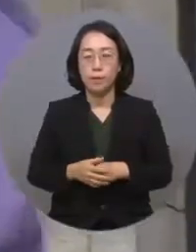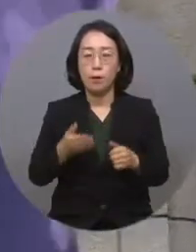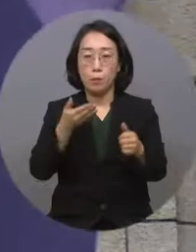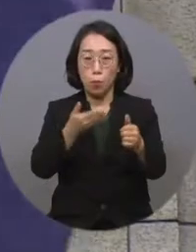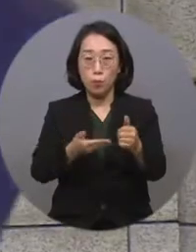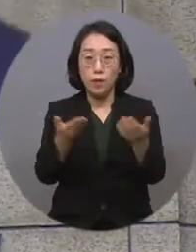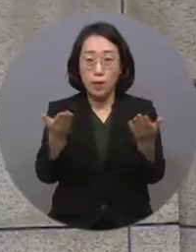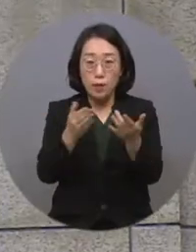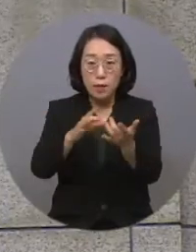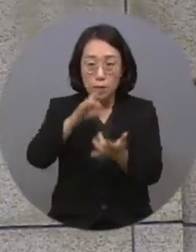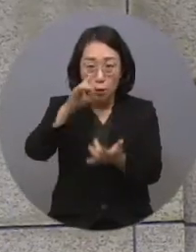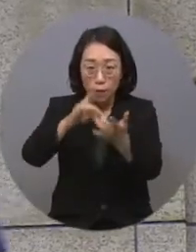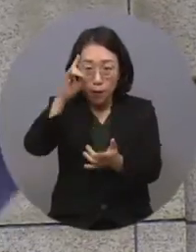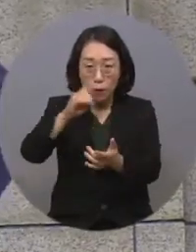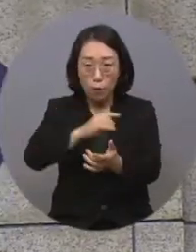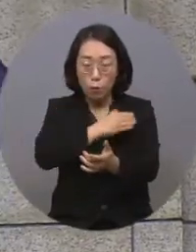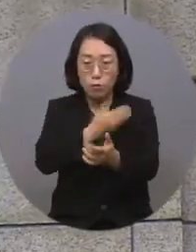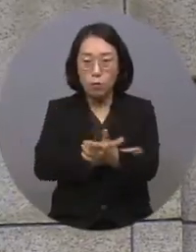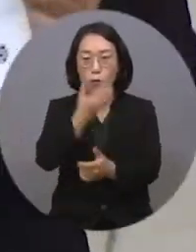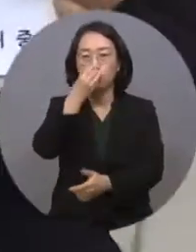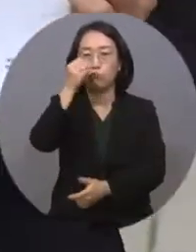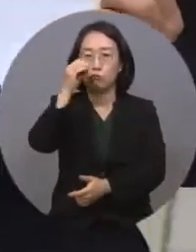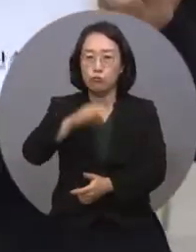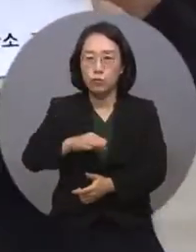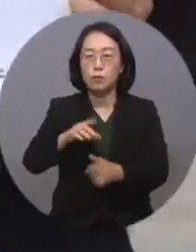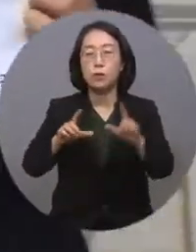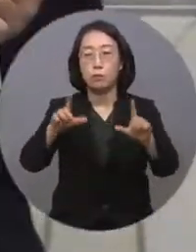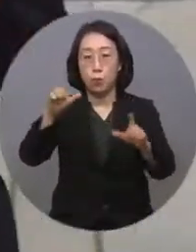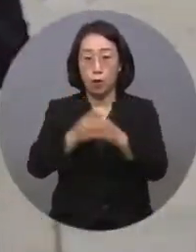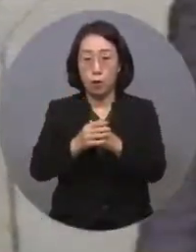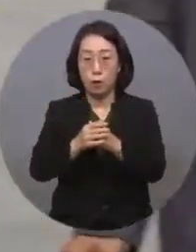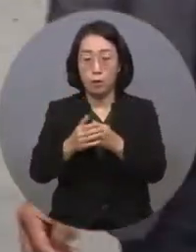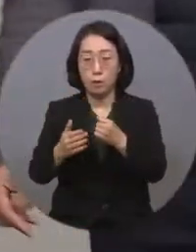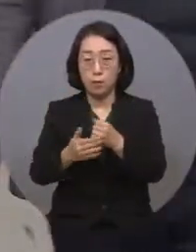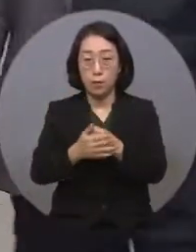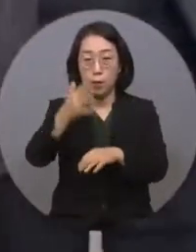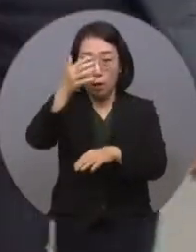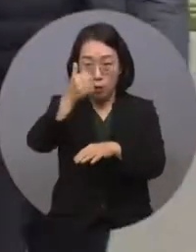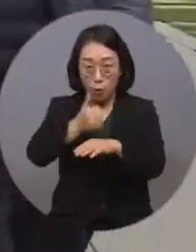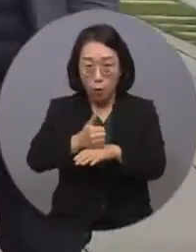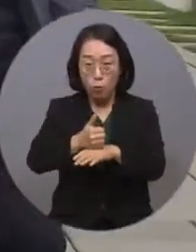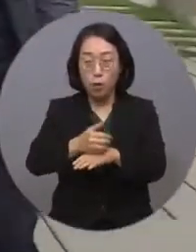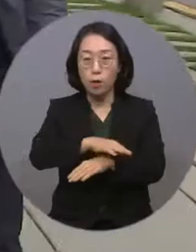직업 선택권을 외면한 성년 후견 제도, 앞으로 있을 헌법 소원 결과에